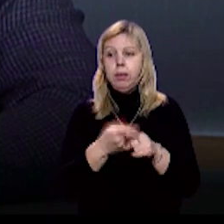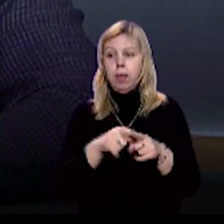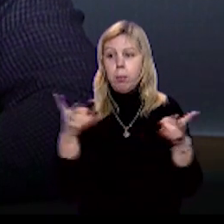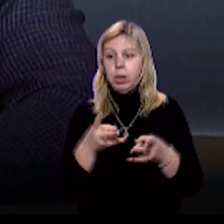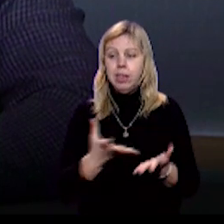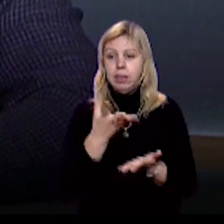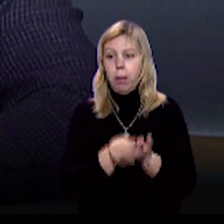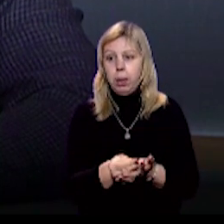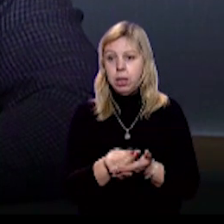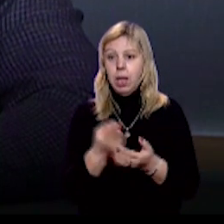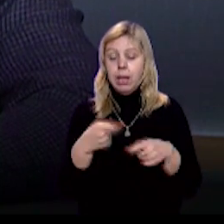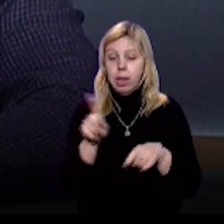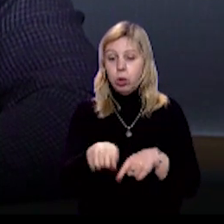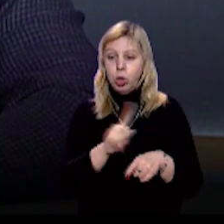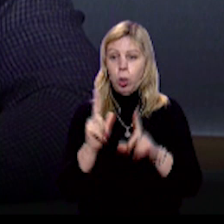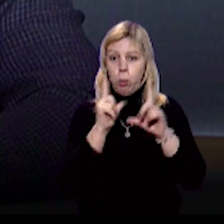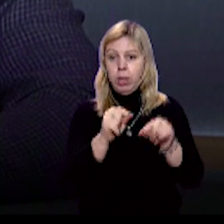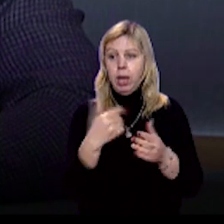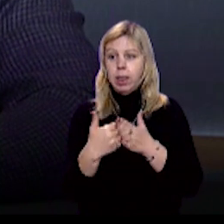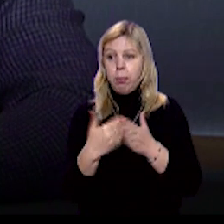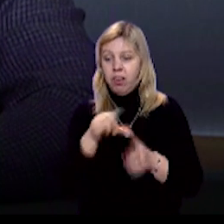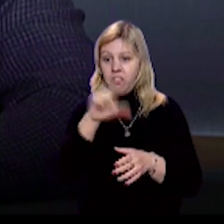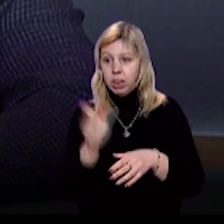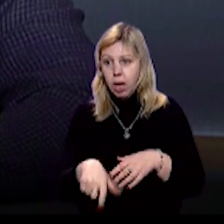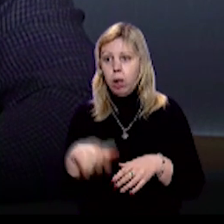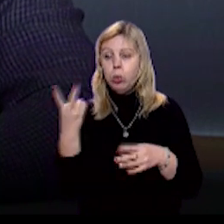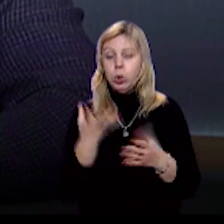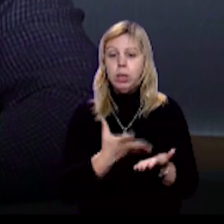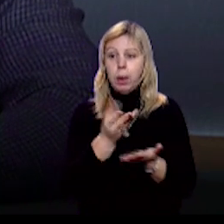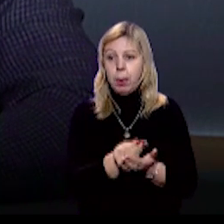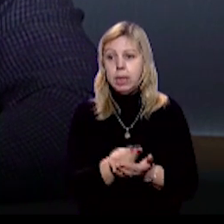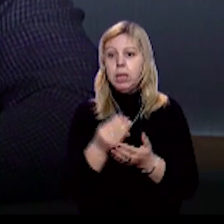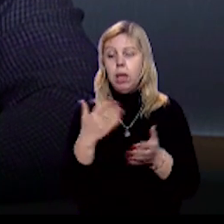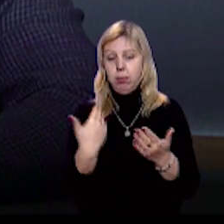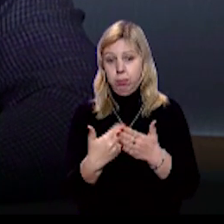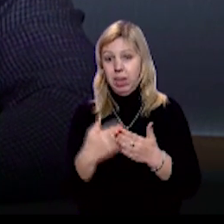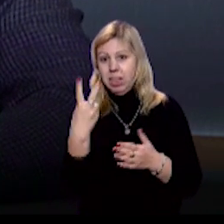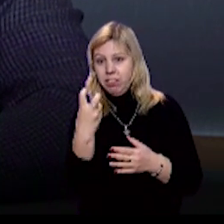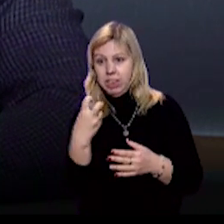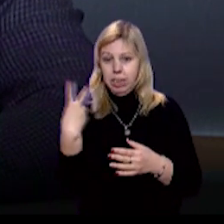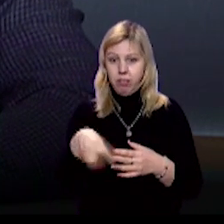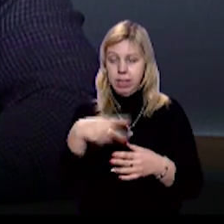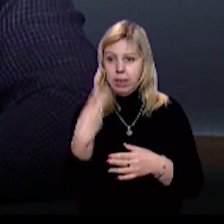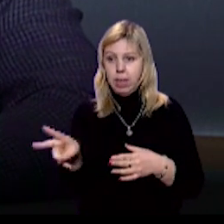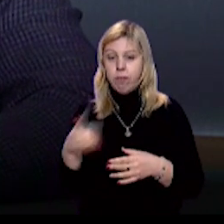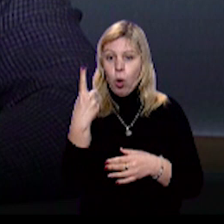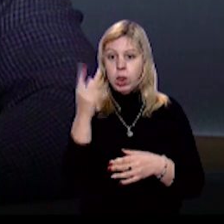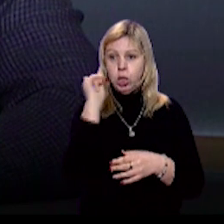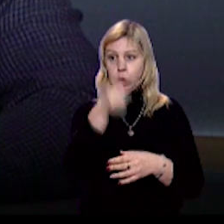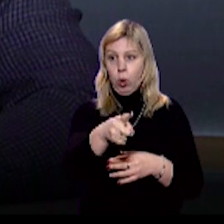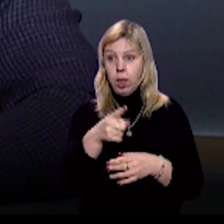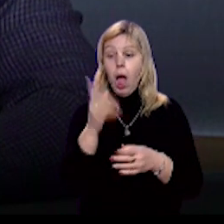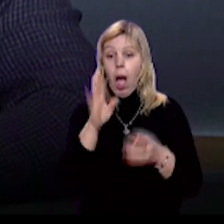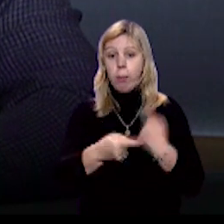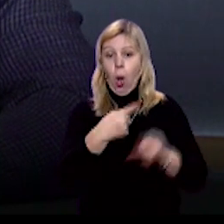потрібно заплатити для того, щоб проїхати, наприклад, в Італію, треба заплатити порядка 220 євро в одну сторону. І